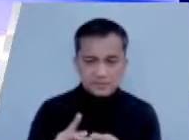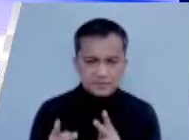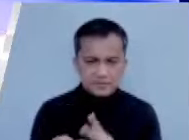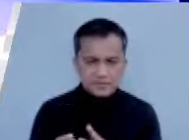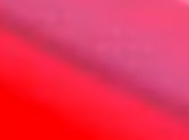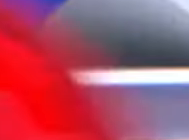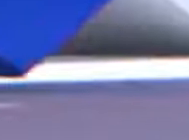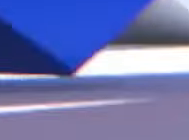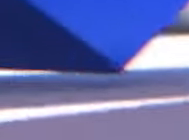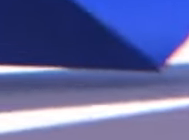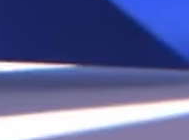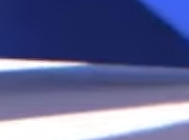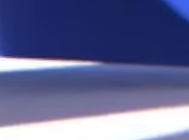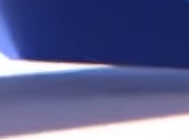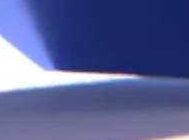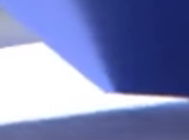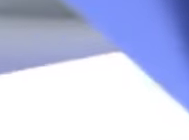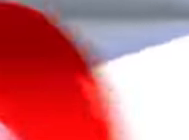ni Nelson Canlas.